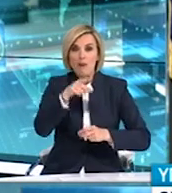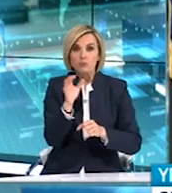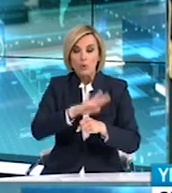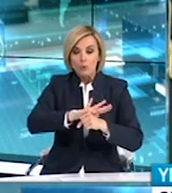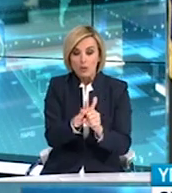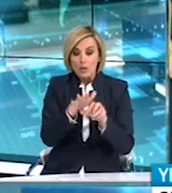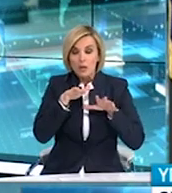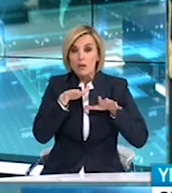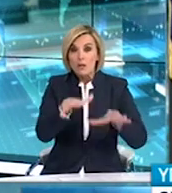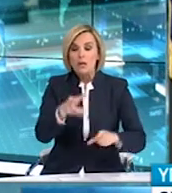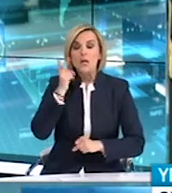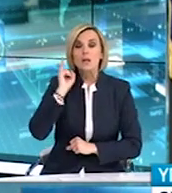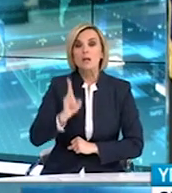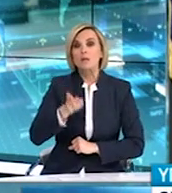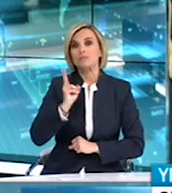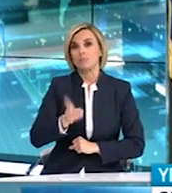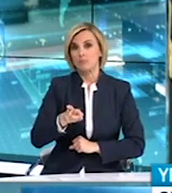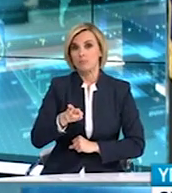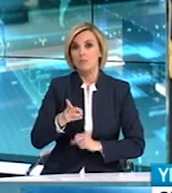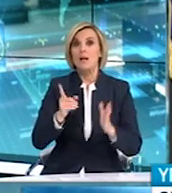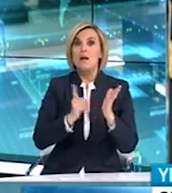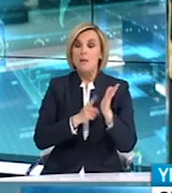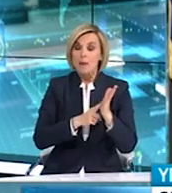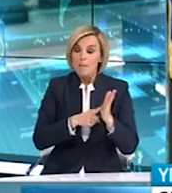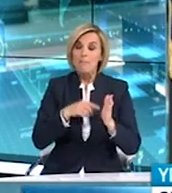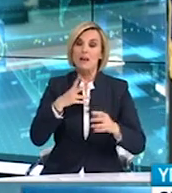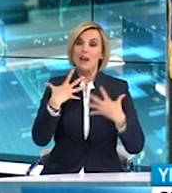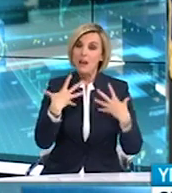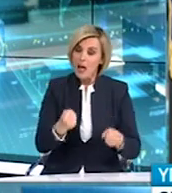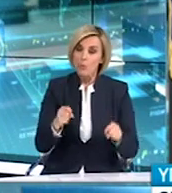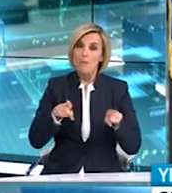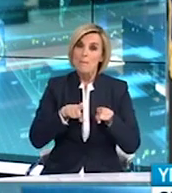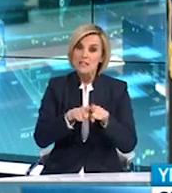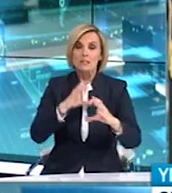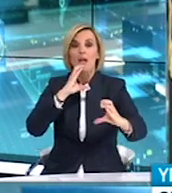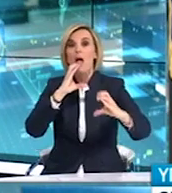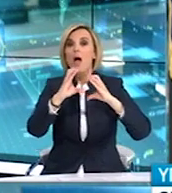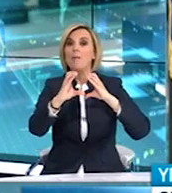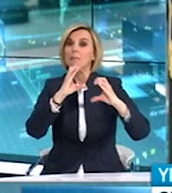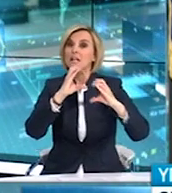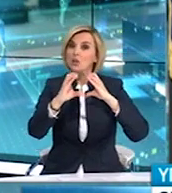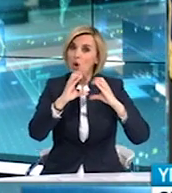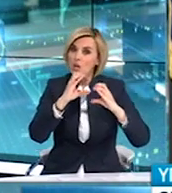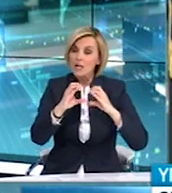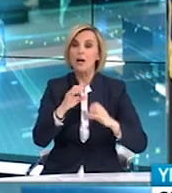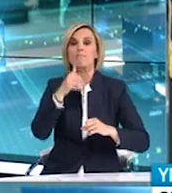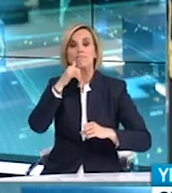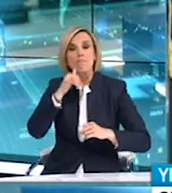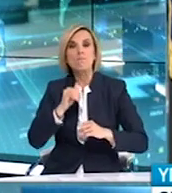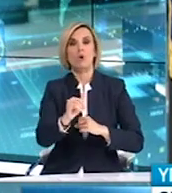από την νόσο και δεν πρέπει αυτό να μας χαλάσει την επικοινωνία μας με τους άλλους. Αυτή μπορεί και πρέπει να